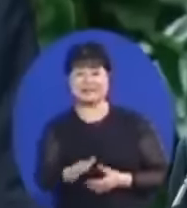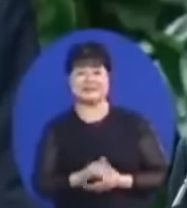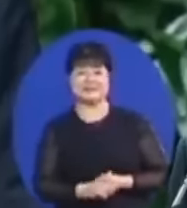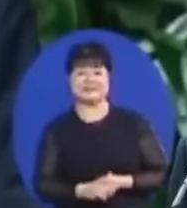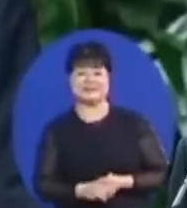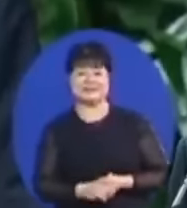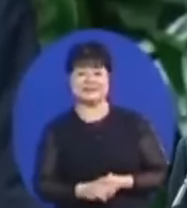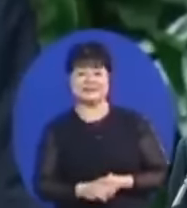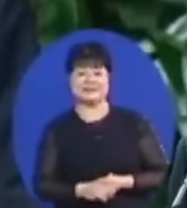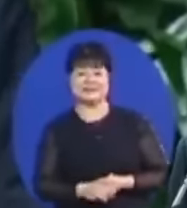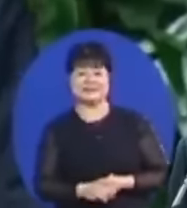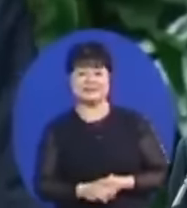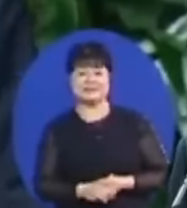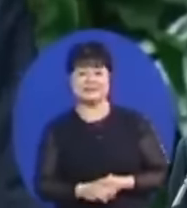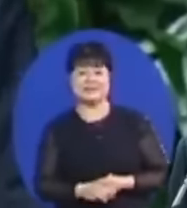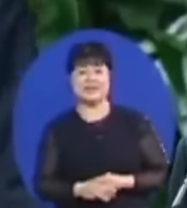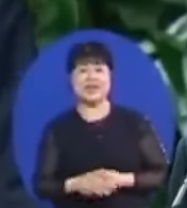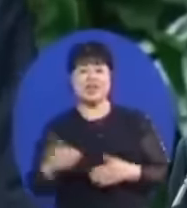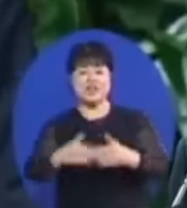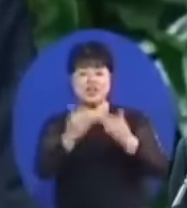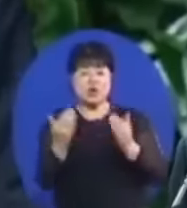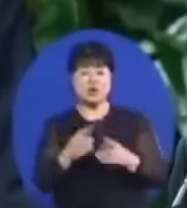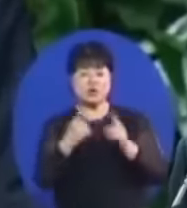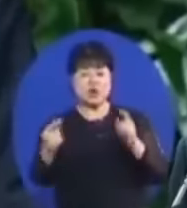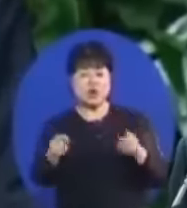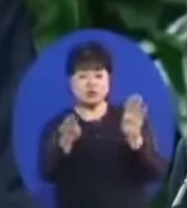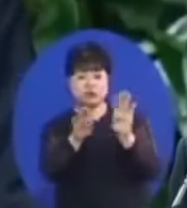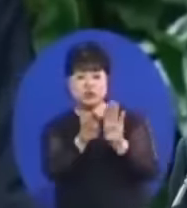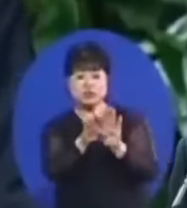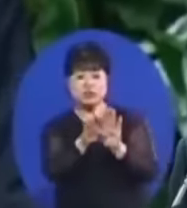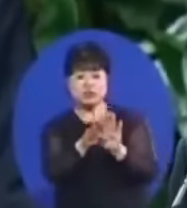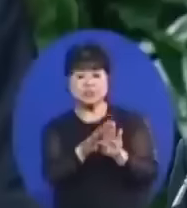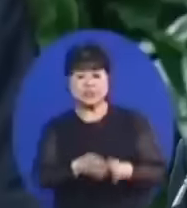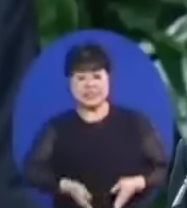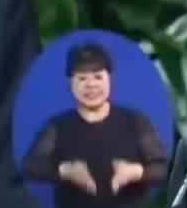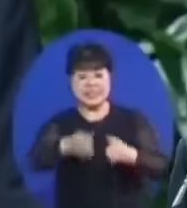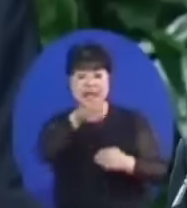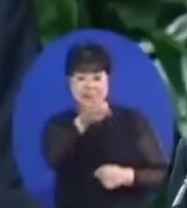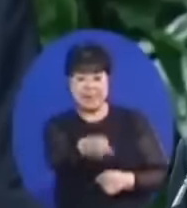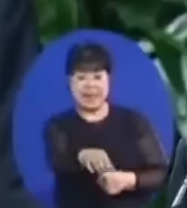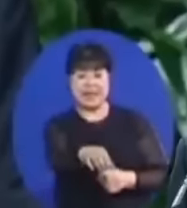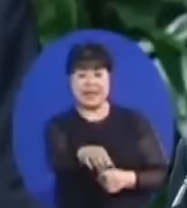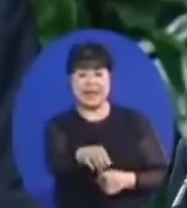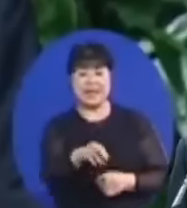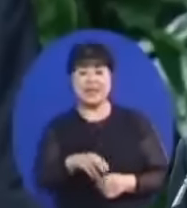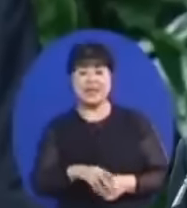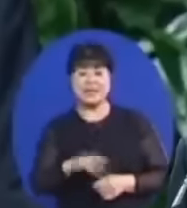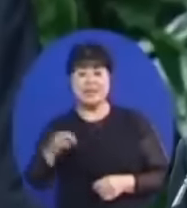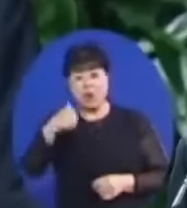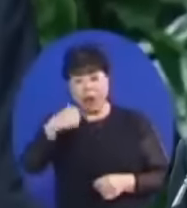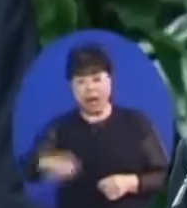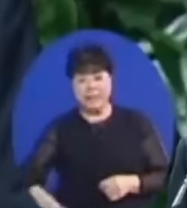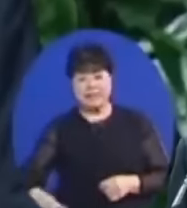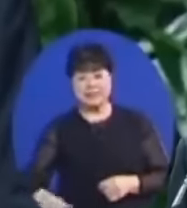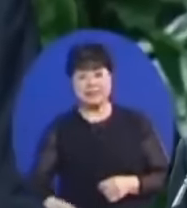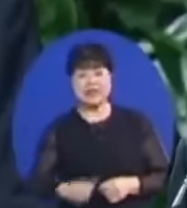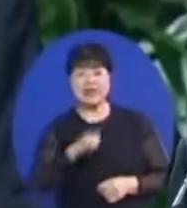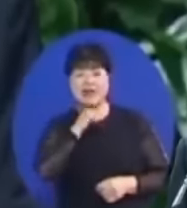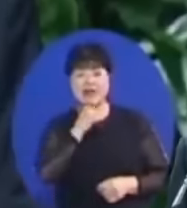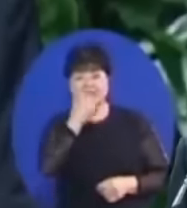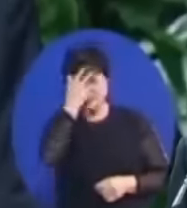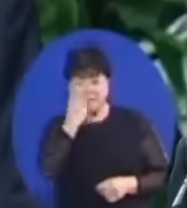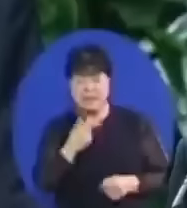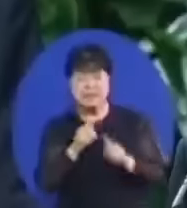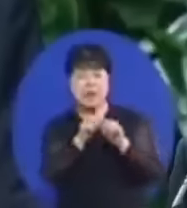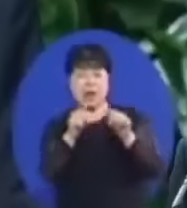그 여리고 성문 좋은 길목에 디메오 아들 거지